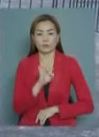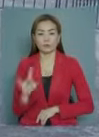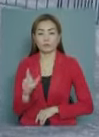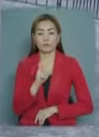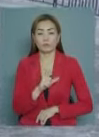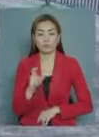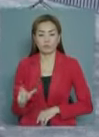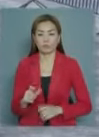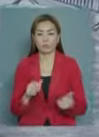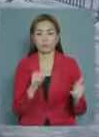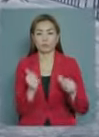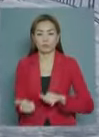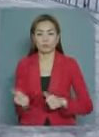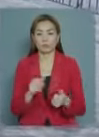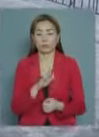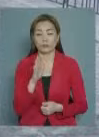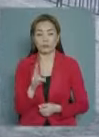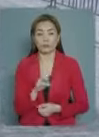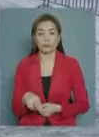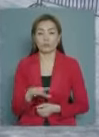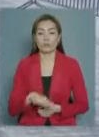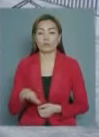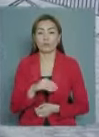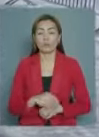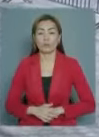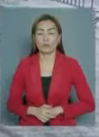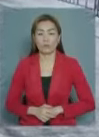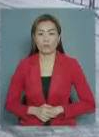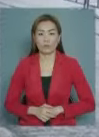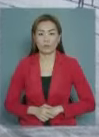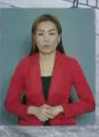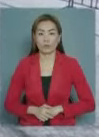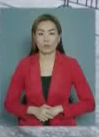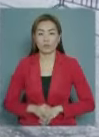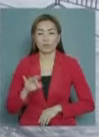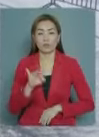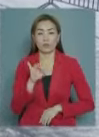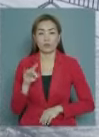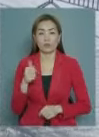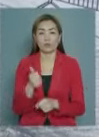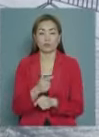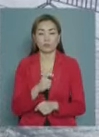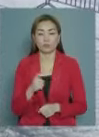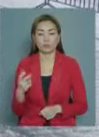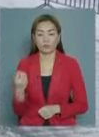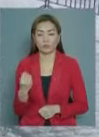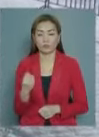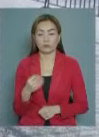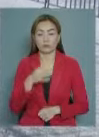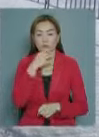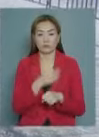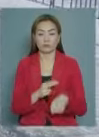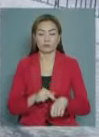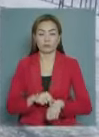өкілдері түсетін болады. Бұл мұз ойықтарын жергілікті Дінстері басқармасының өкілдері мен төтенше